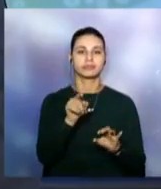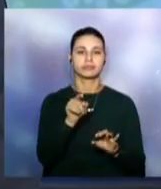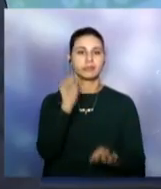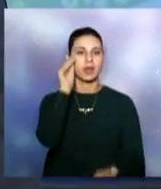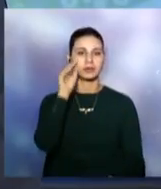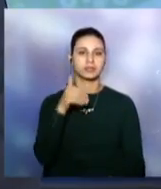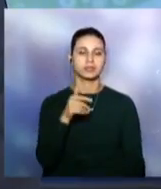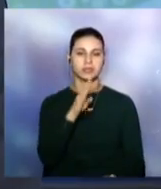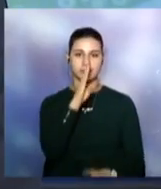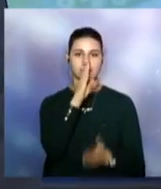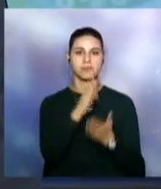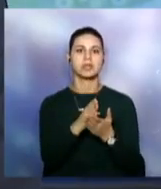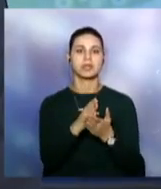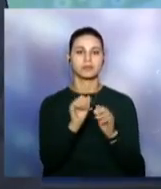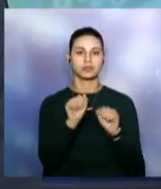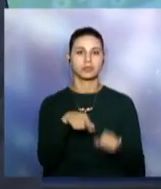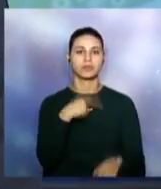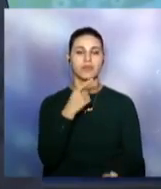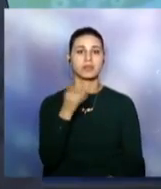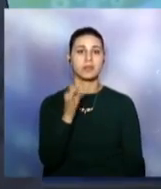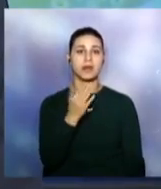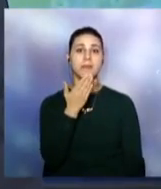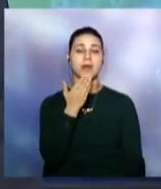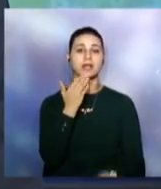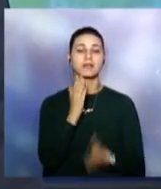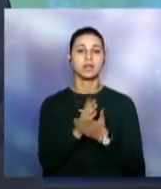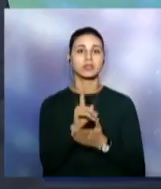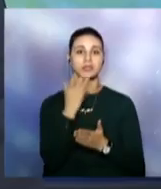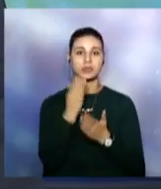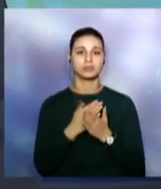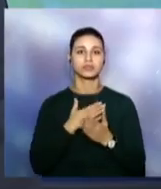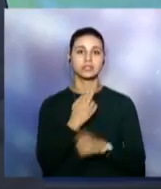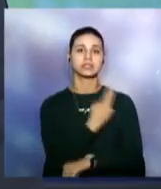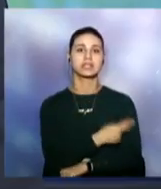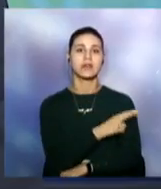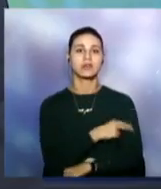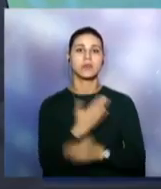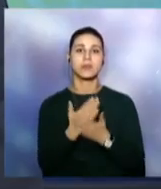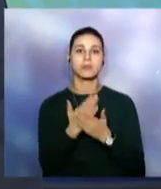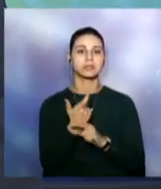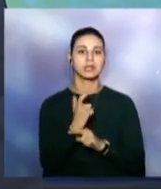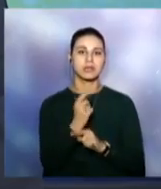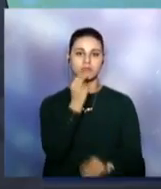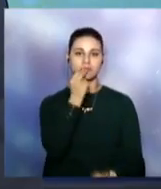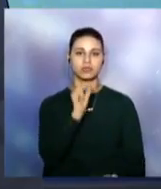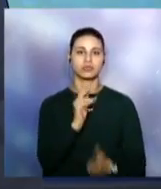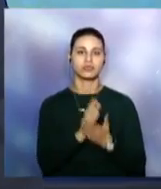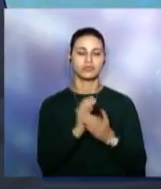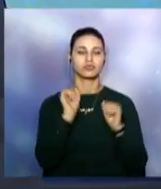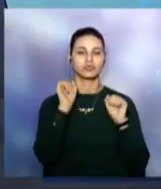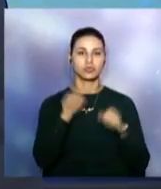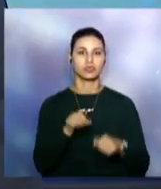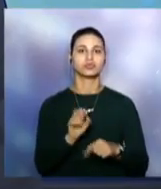დიდი შესაძლებლობის კონდე. მაგრამ მარტივია ის, რომ ახლა ჩვენ კლინიკაში მაგალითად ეს საკმაოდ მაღალ დონეზეა.